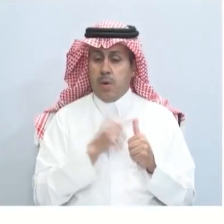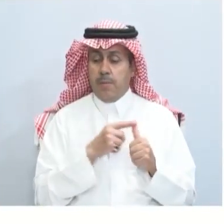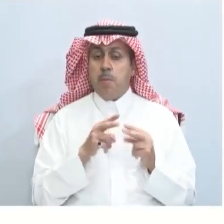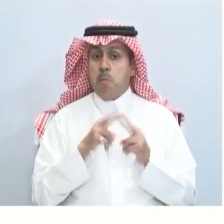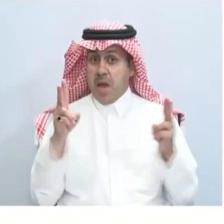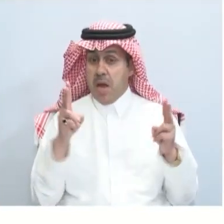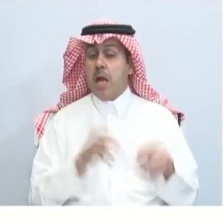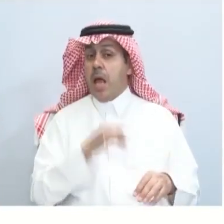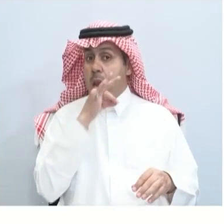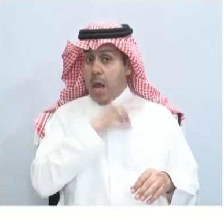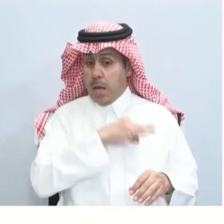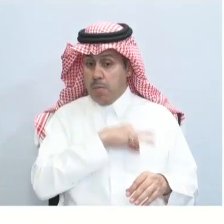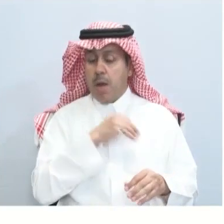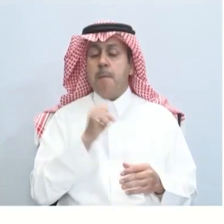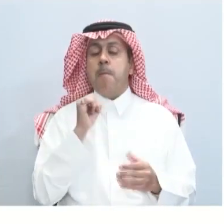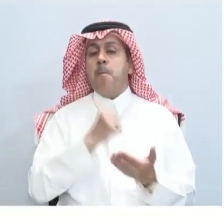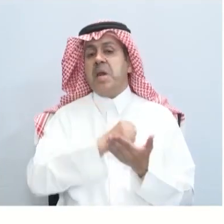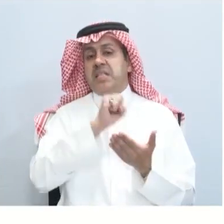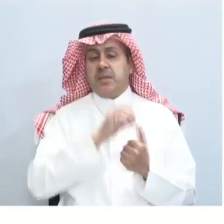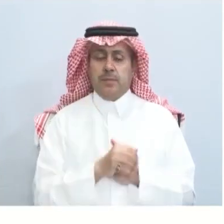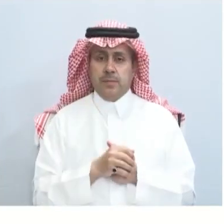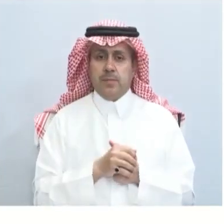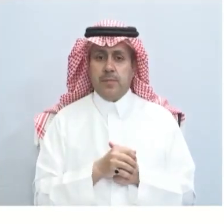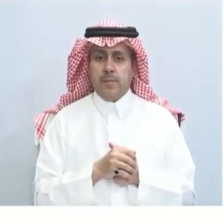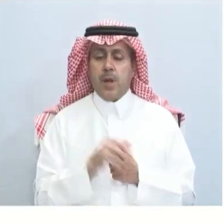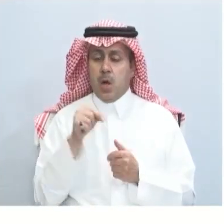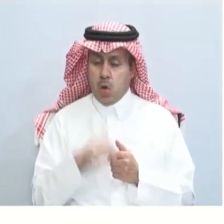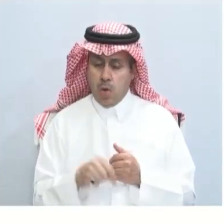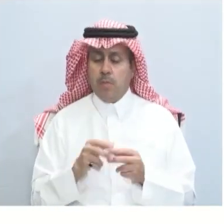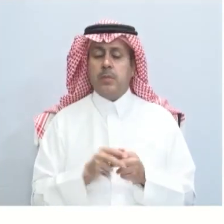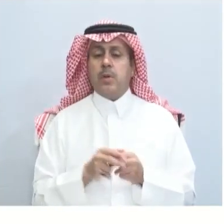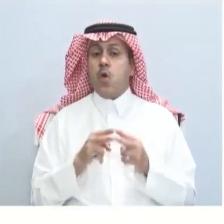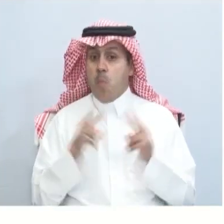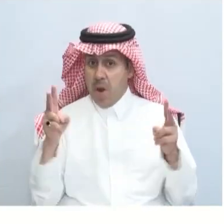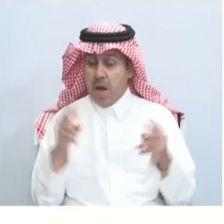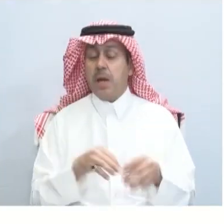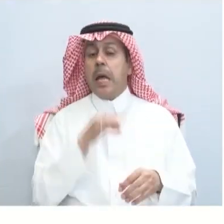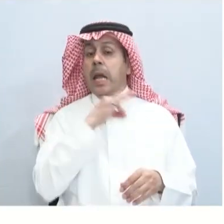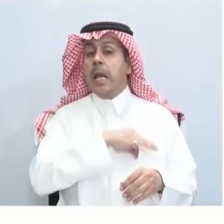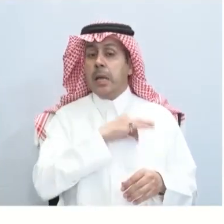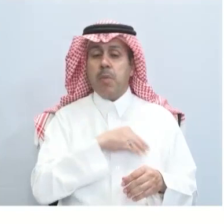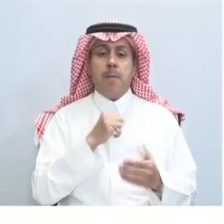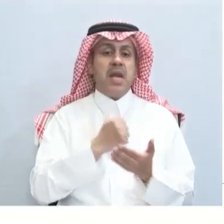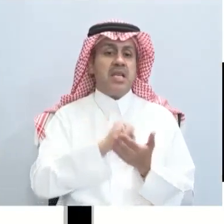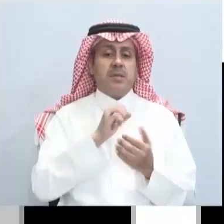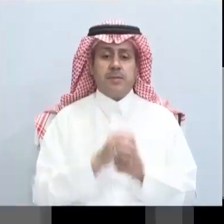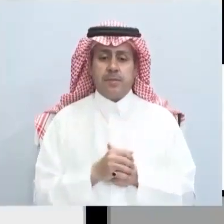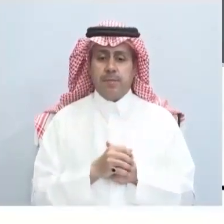على بيان الحكمه من النسخ اذا في درس اليوم ناتي باذن الله على الحكمه من